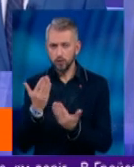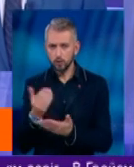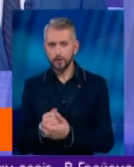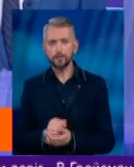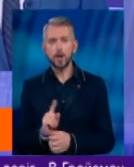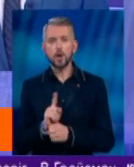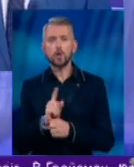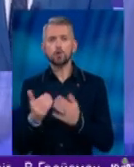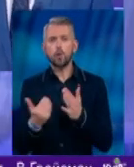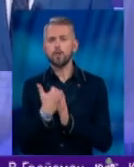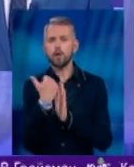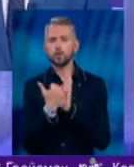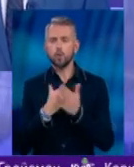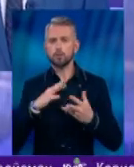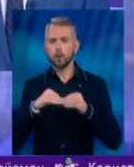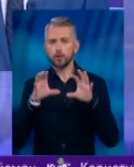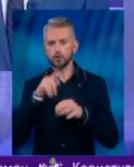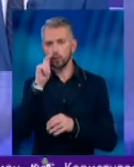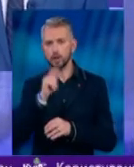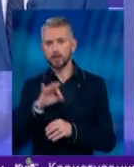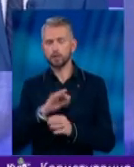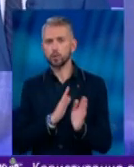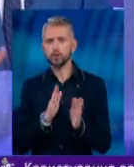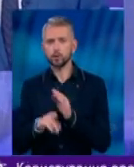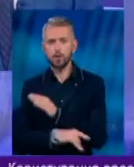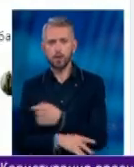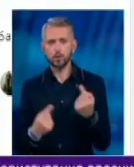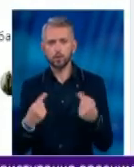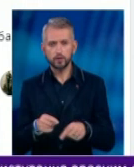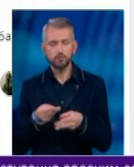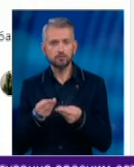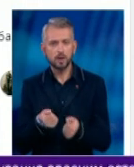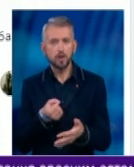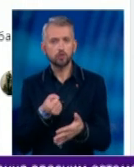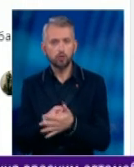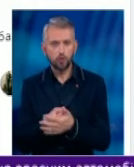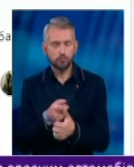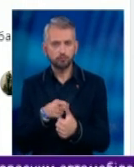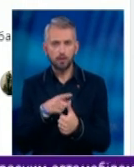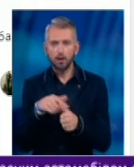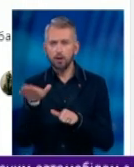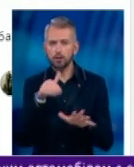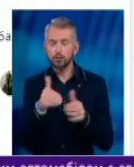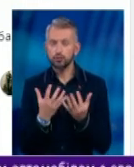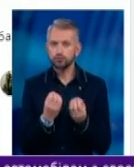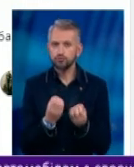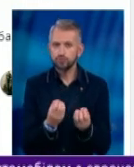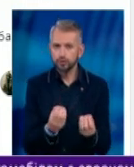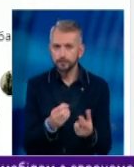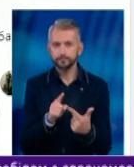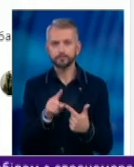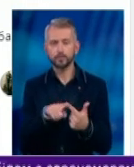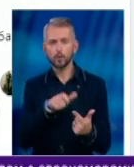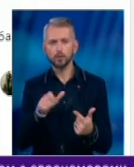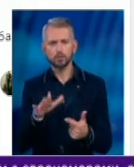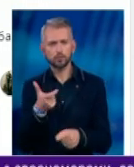норма, нова норма Кодексу України з процедури банкрутства спонукатиме до зловживання кредитами. Другий варіант –